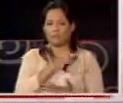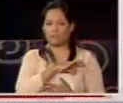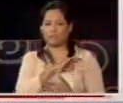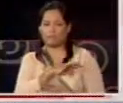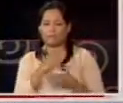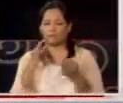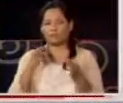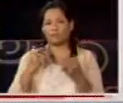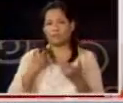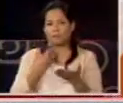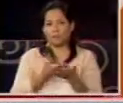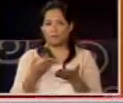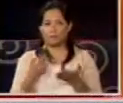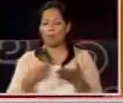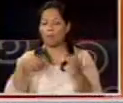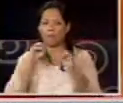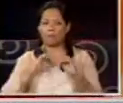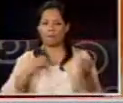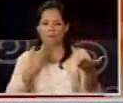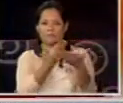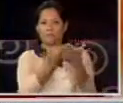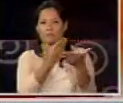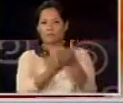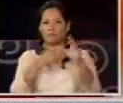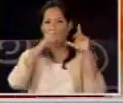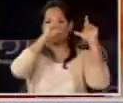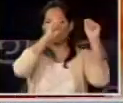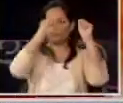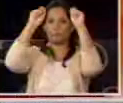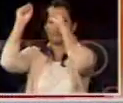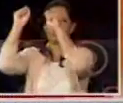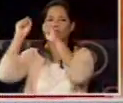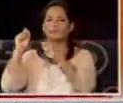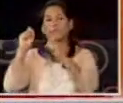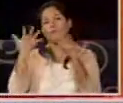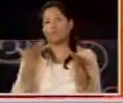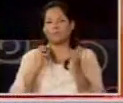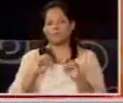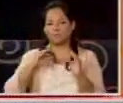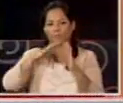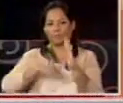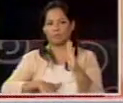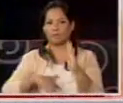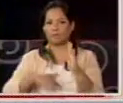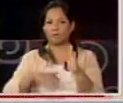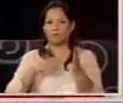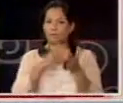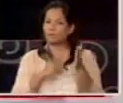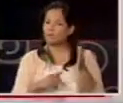yung dahilan. Walang gusto mag-bid at mababa yung bidding price. Pero kung tatandaan nyo rin dun sa testigo,